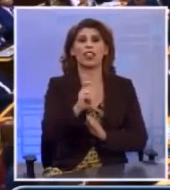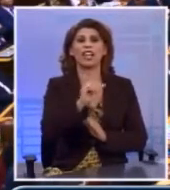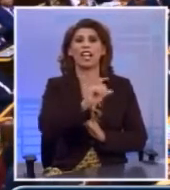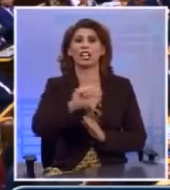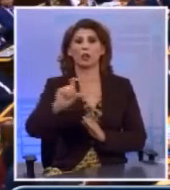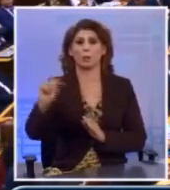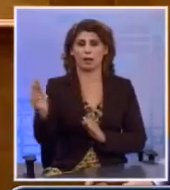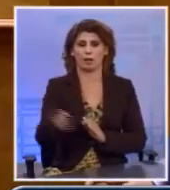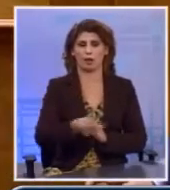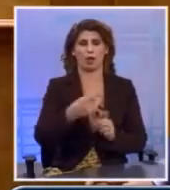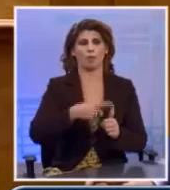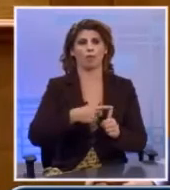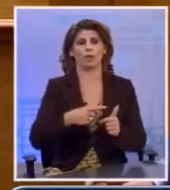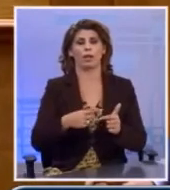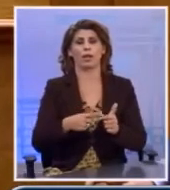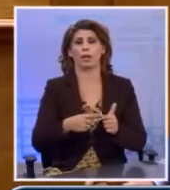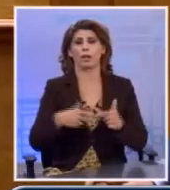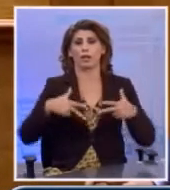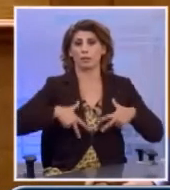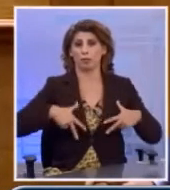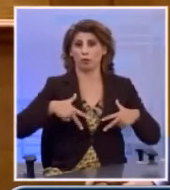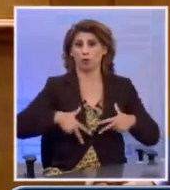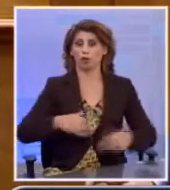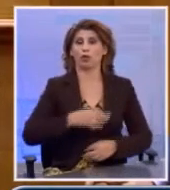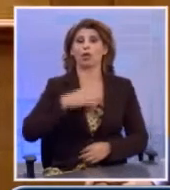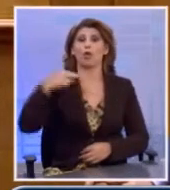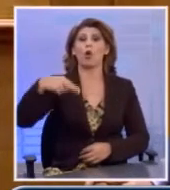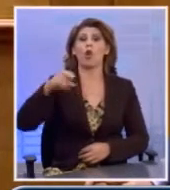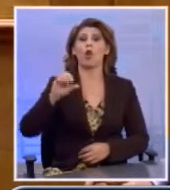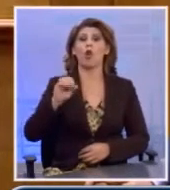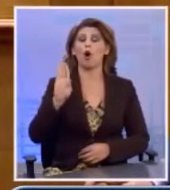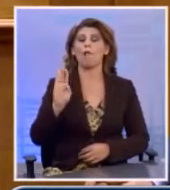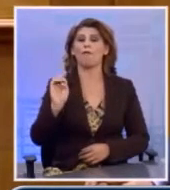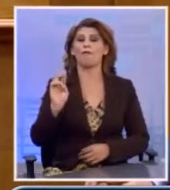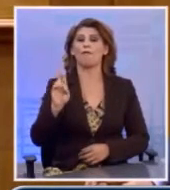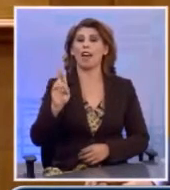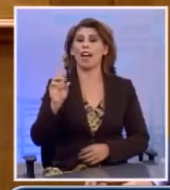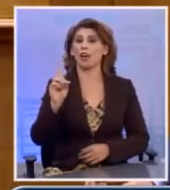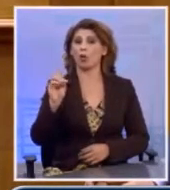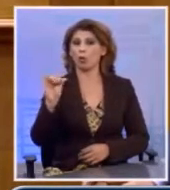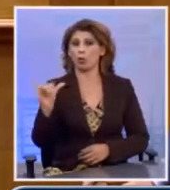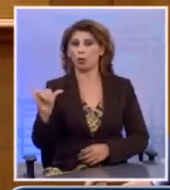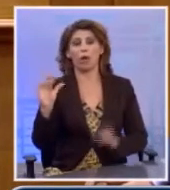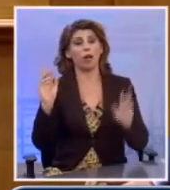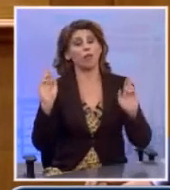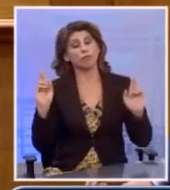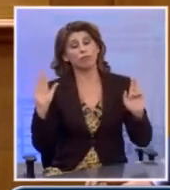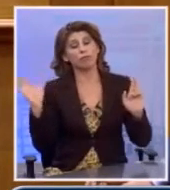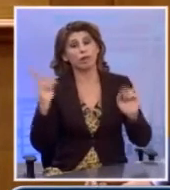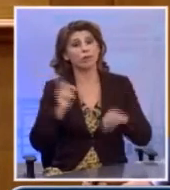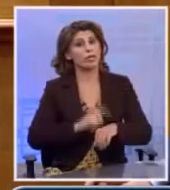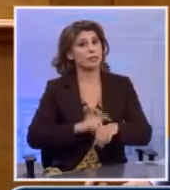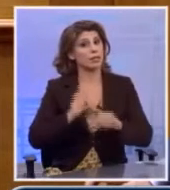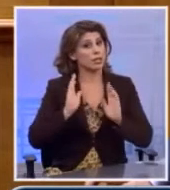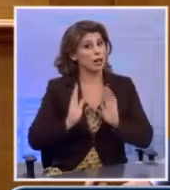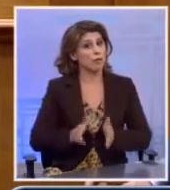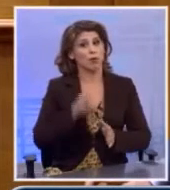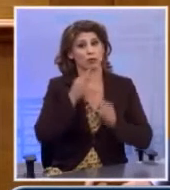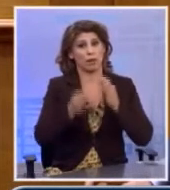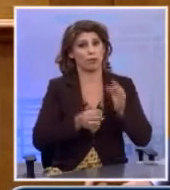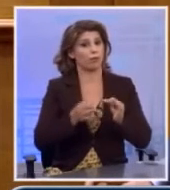ευρώ επί Υπουργείας του κ. Λοβέρδου. Ελπίζω κάποια στιγμή να μπορέσει να